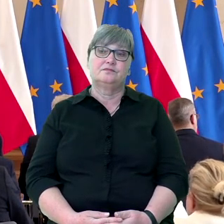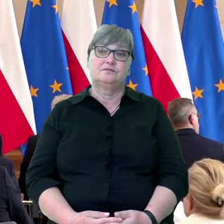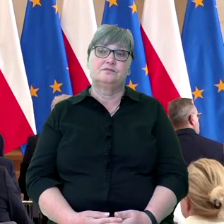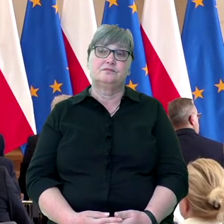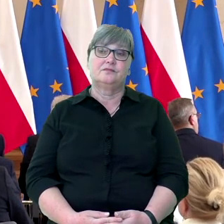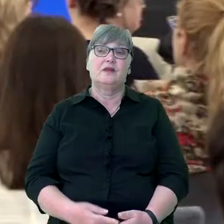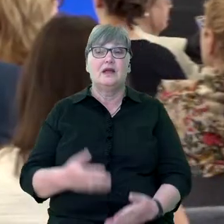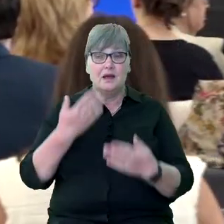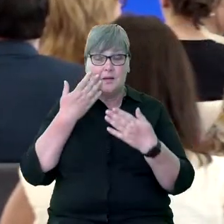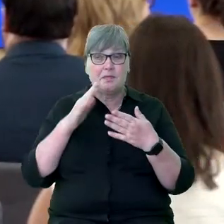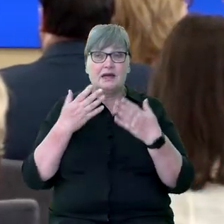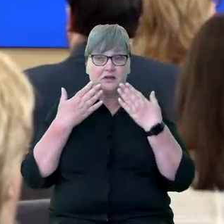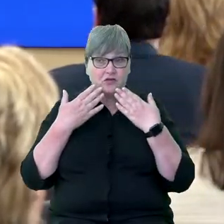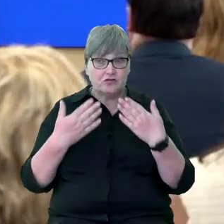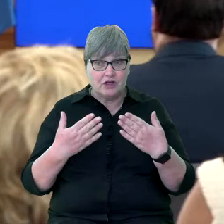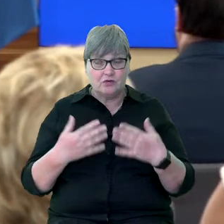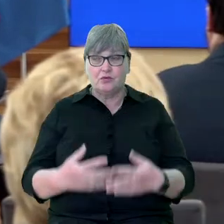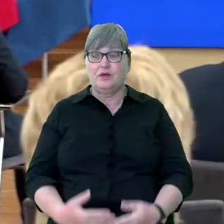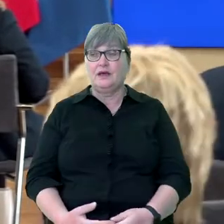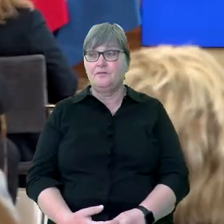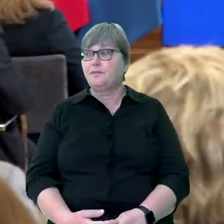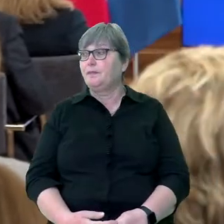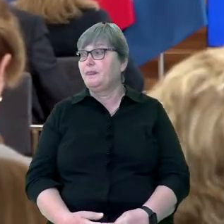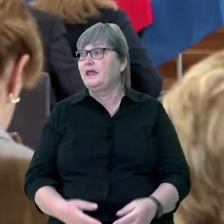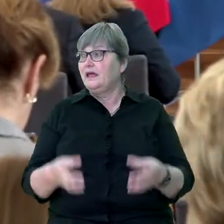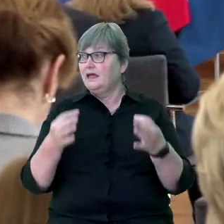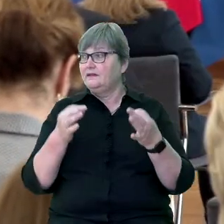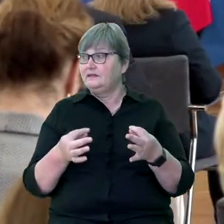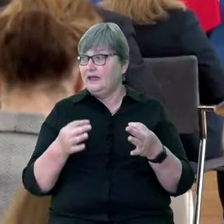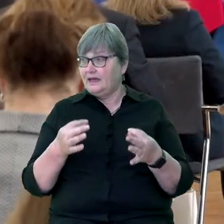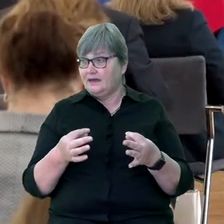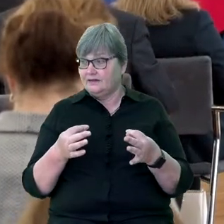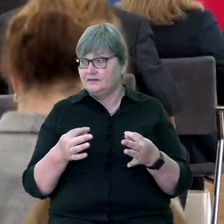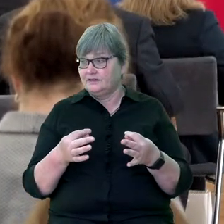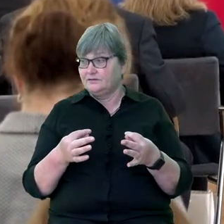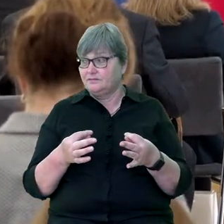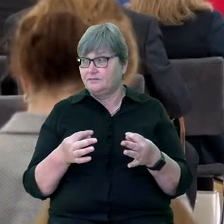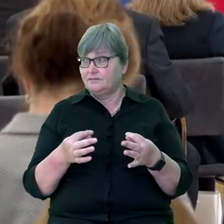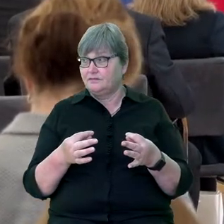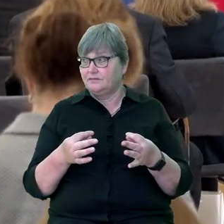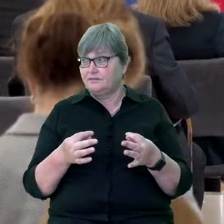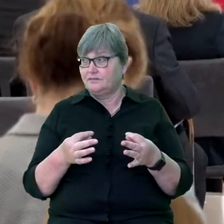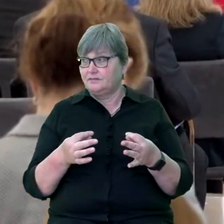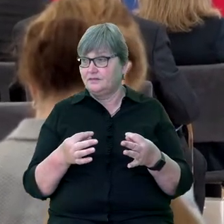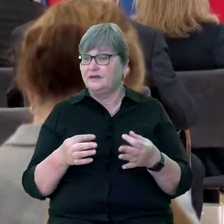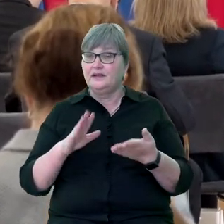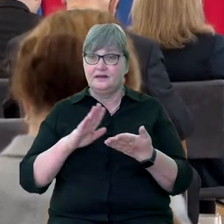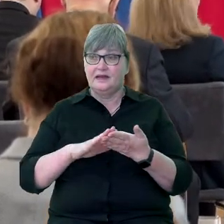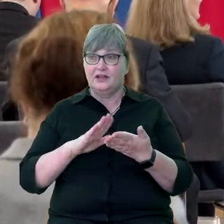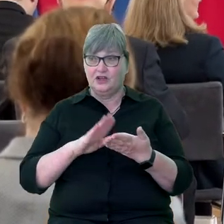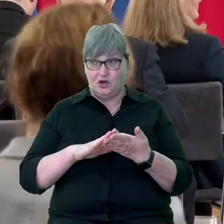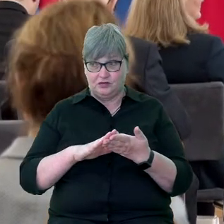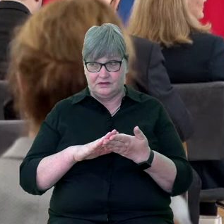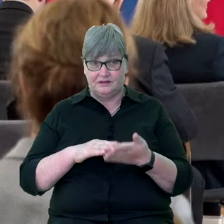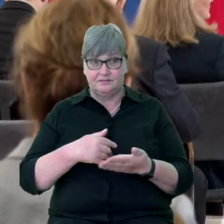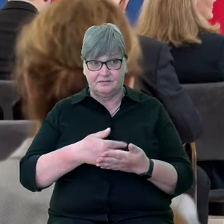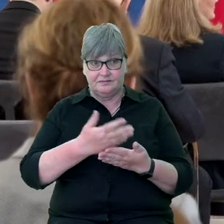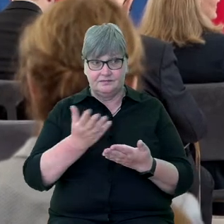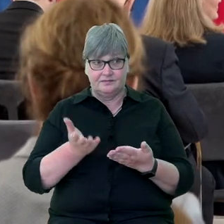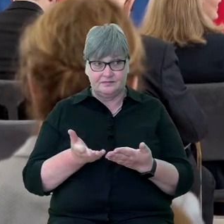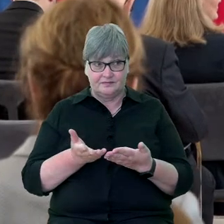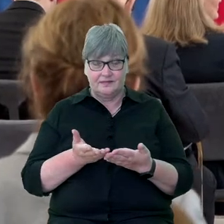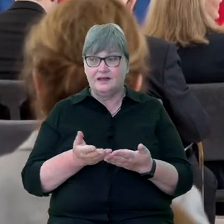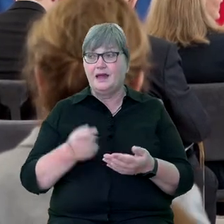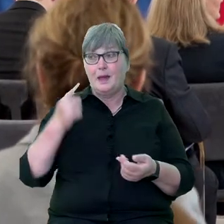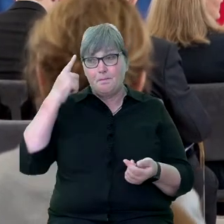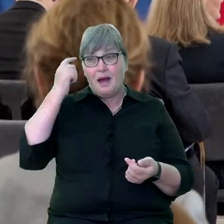Bardzo dziękuję, panie dyrektorze. A teraz przed nami, proszę państwa, uroczyste wręczenie medali pamiątkowych.